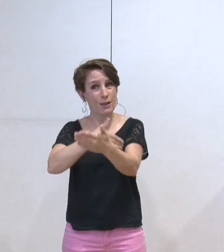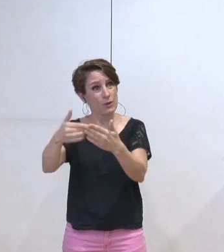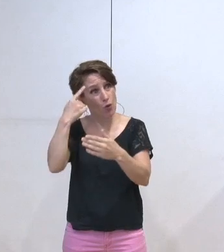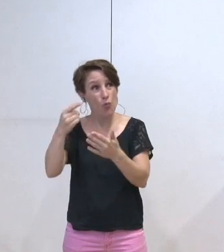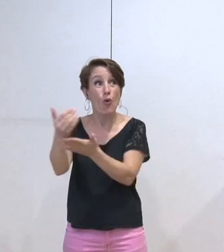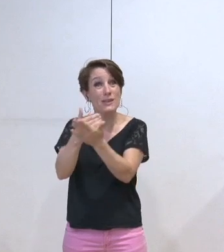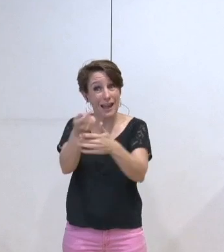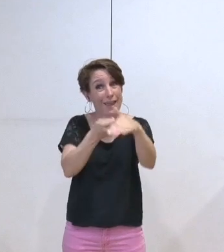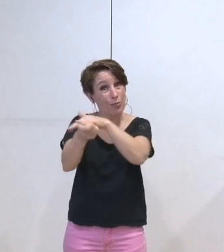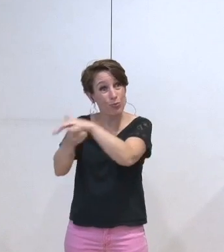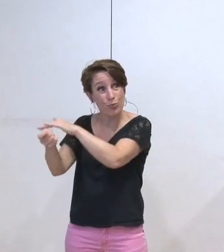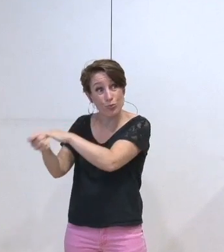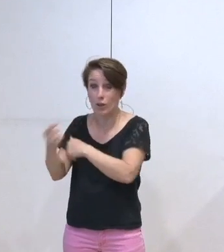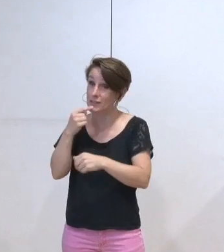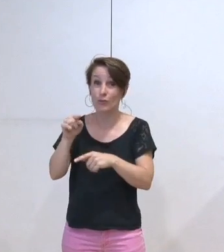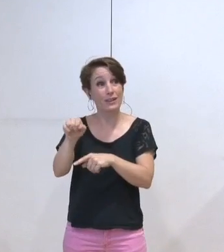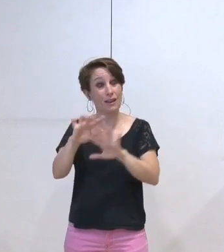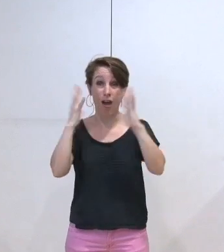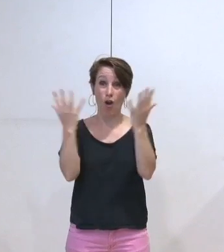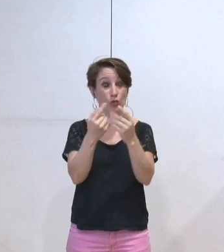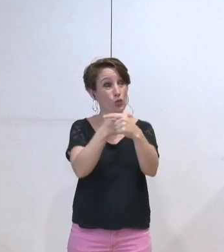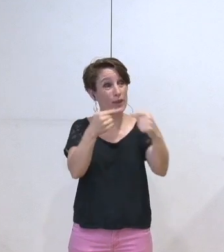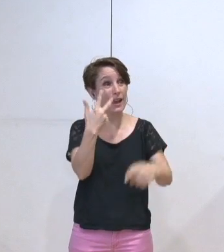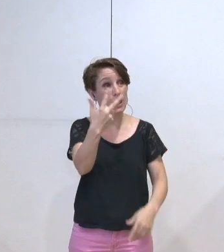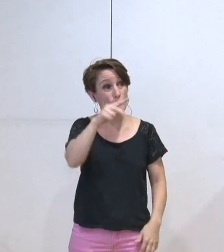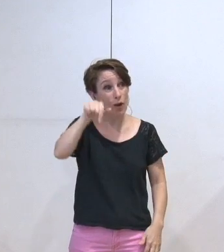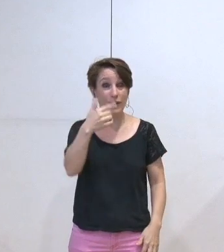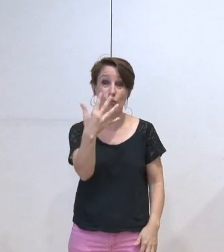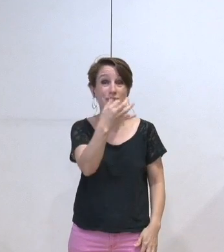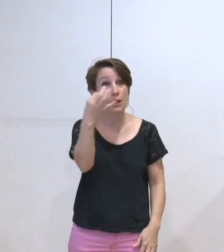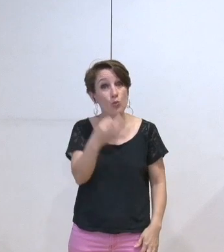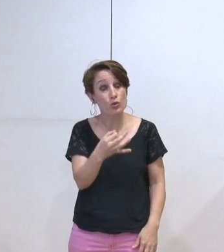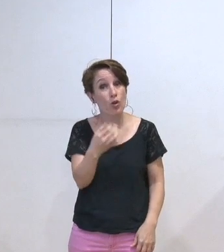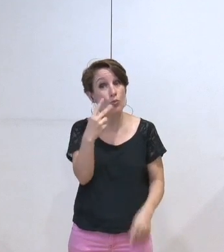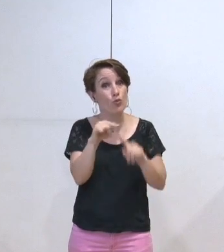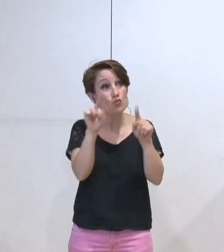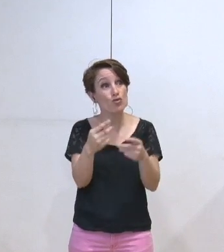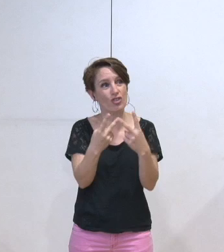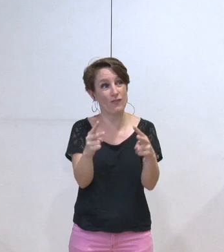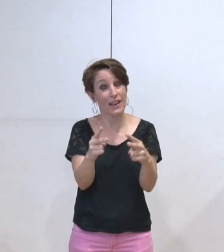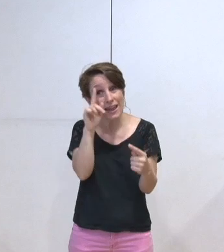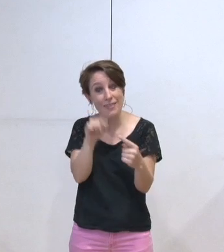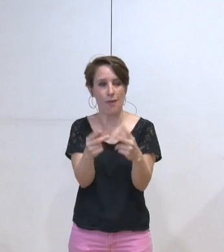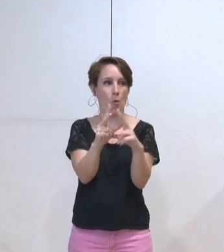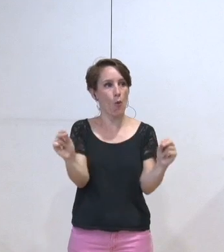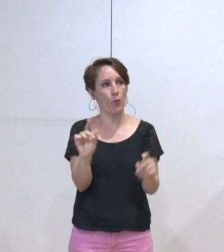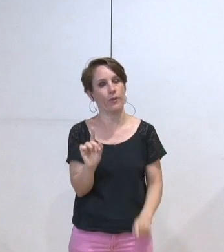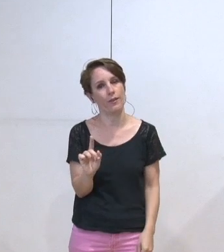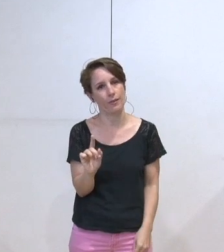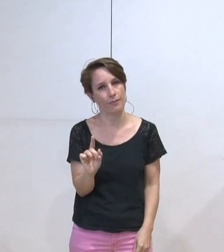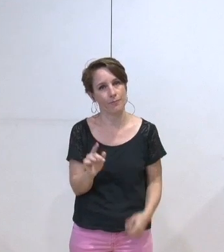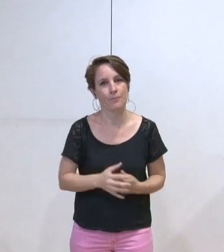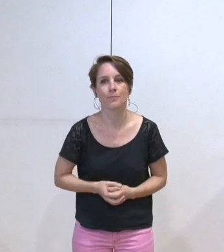3,5 % du budget de la ville qui est consacré à la propreté sur les effectifs